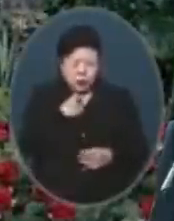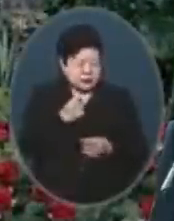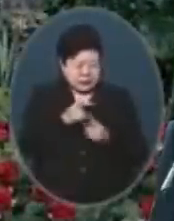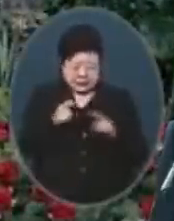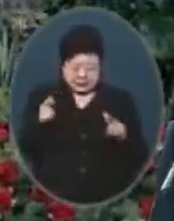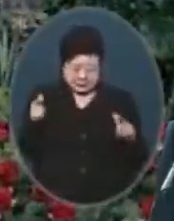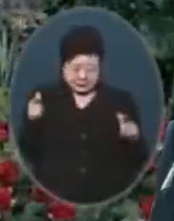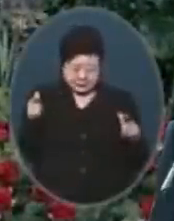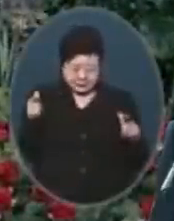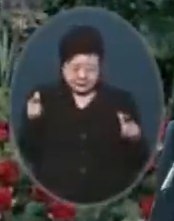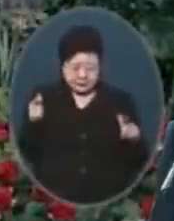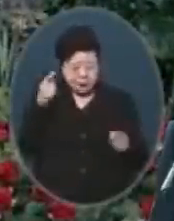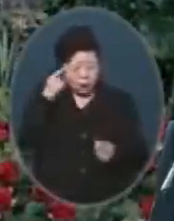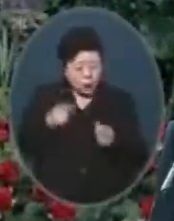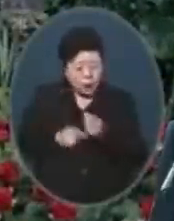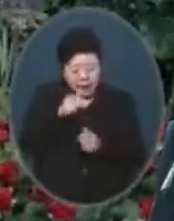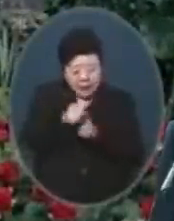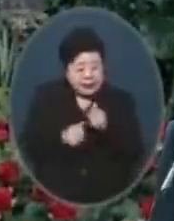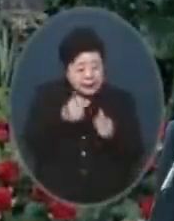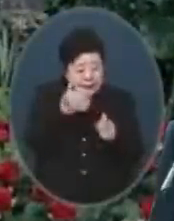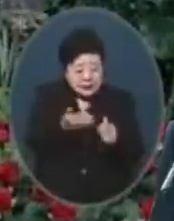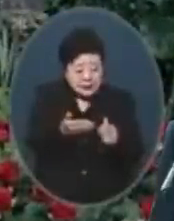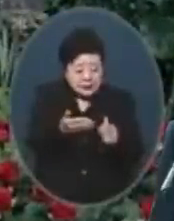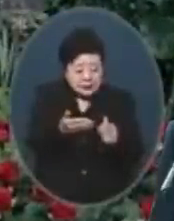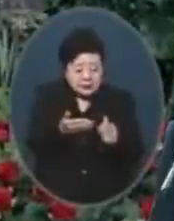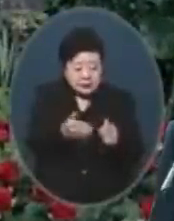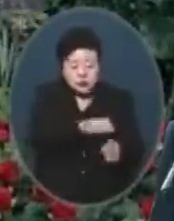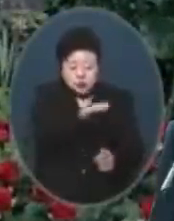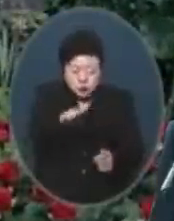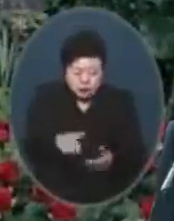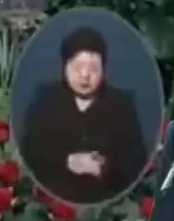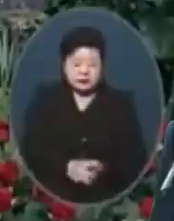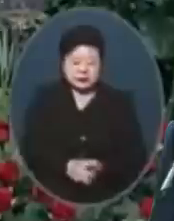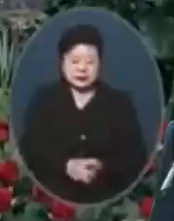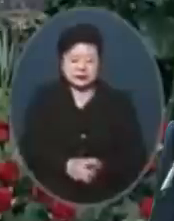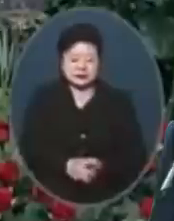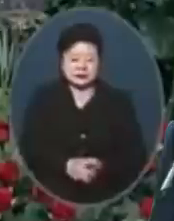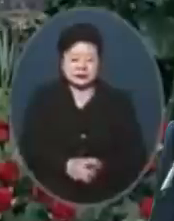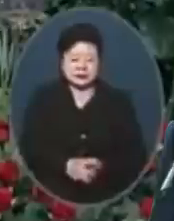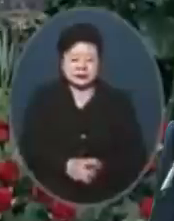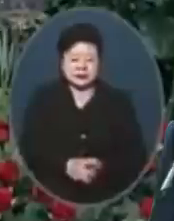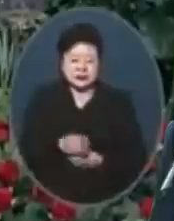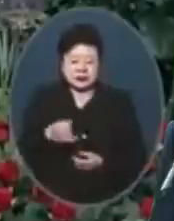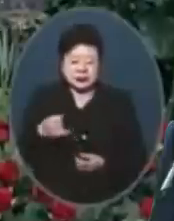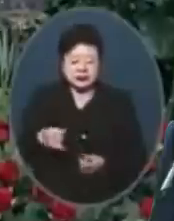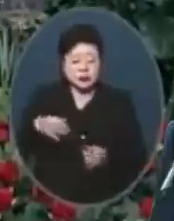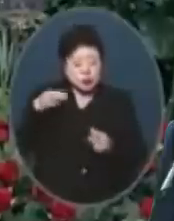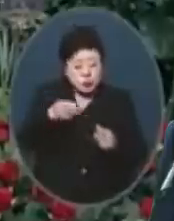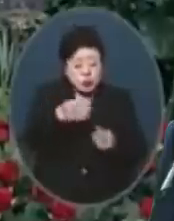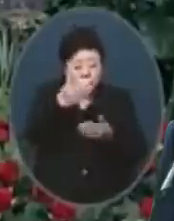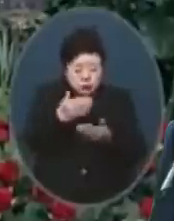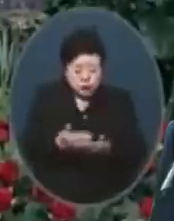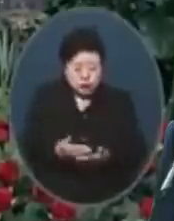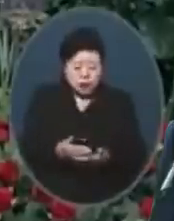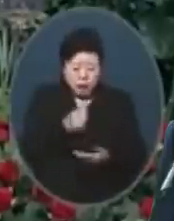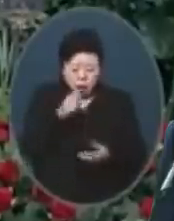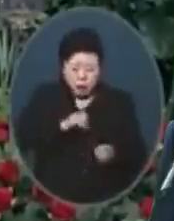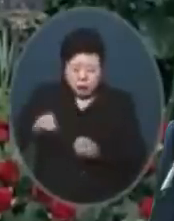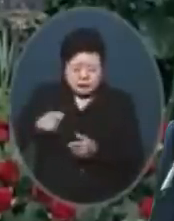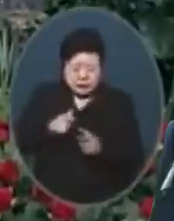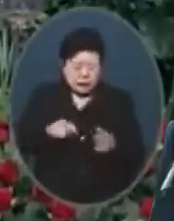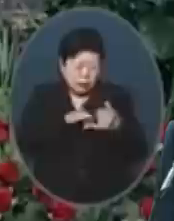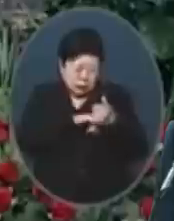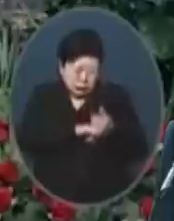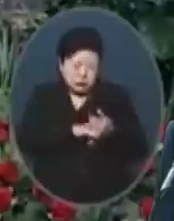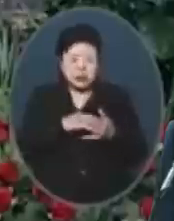않으십니다. 왜냐하면 하나님께서 우리를 그의 자녀로 택하여 부르시고 결코 버리지 않겠다고